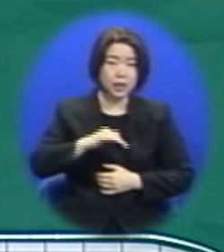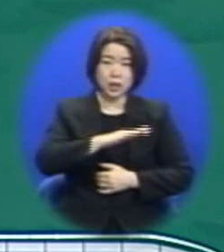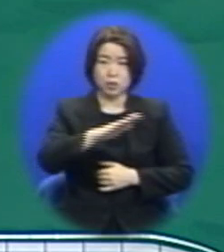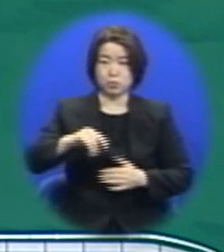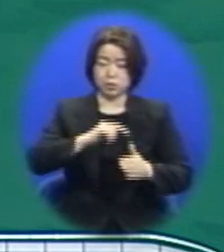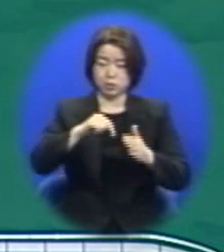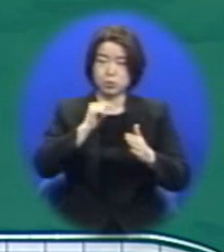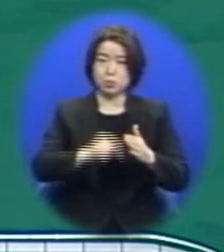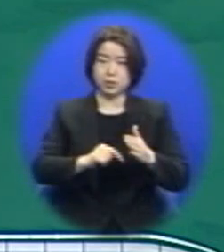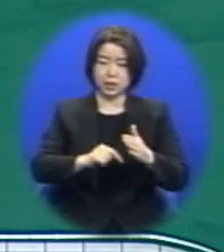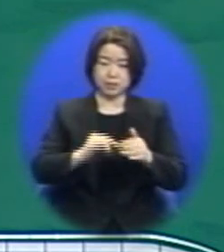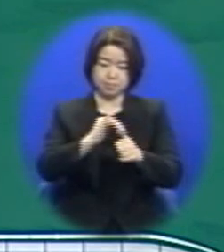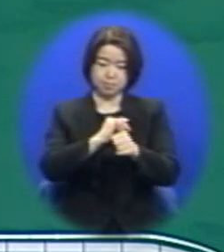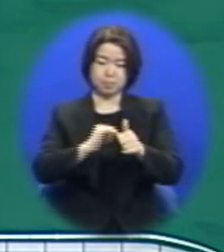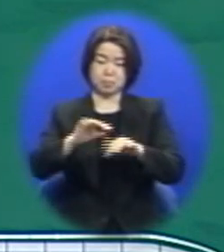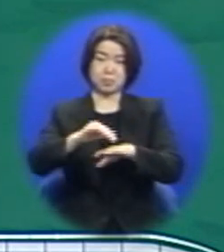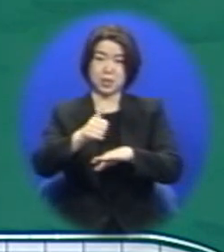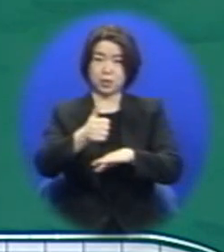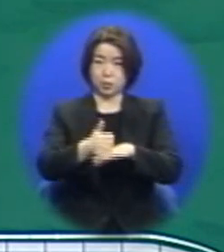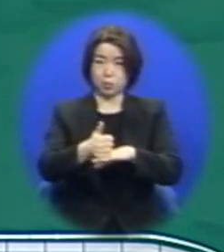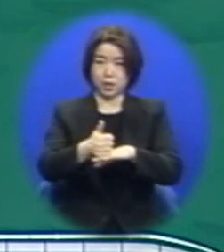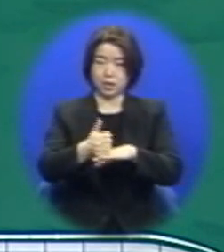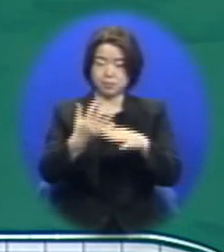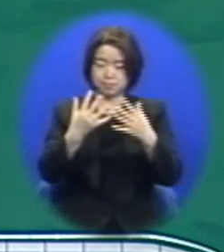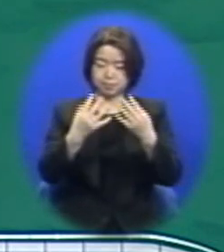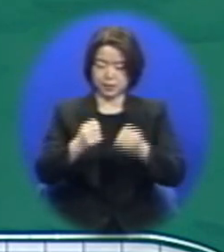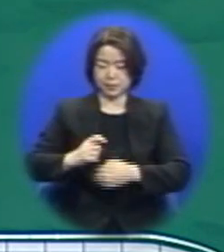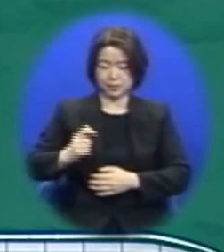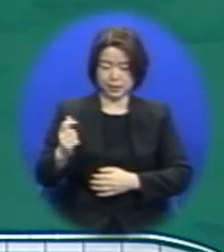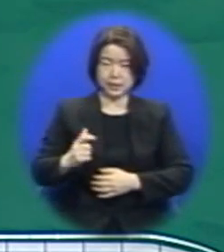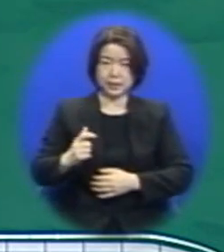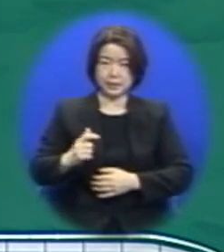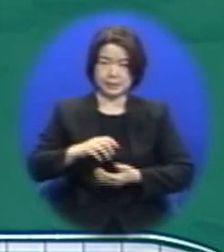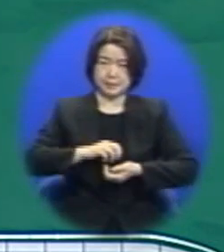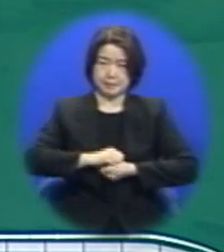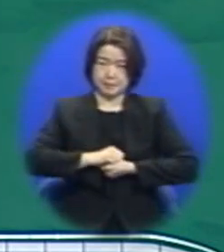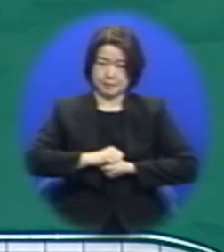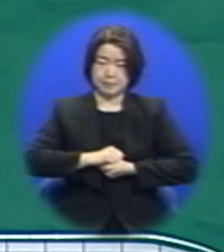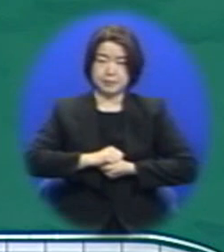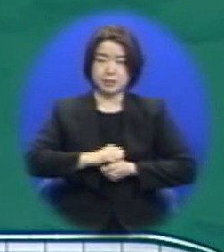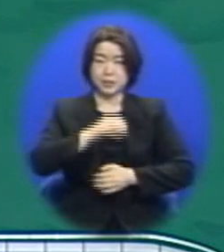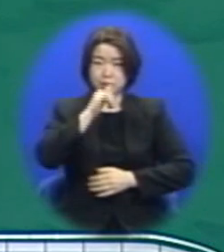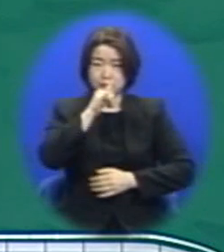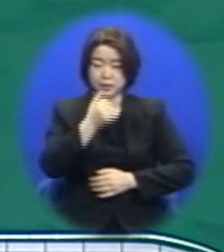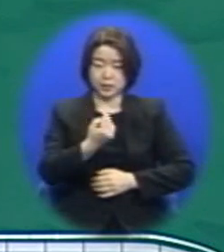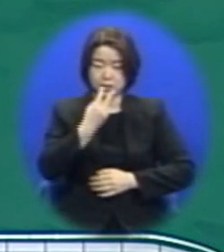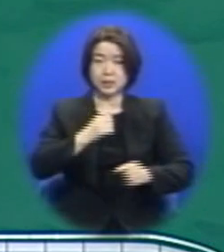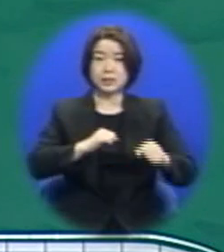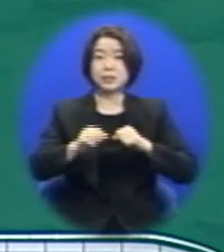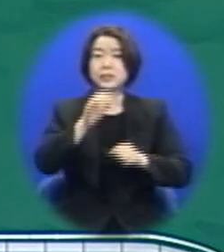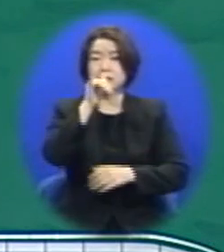속에 헤롯이 얼마나 강하게 살아 역사하는지 모릅니다.